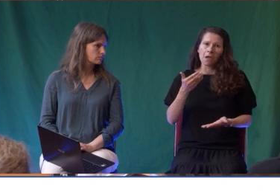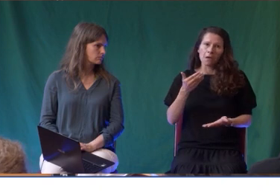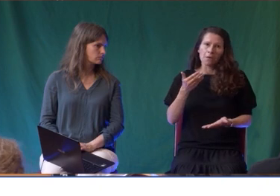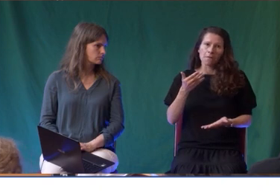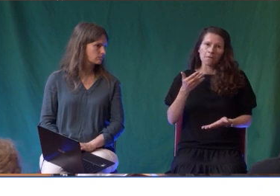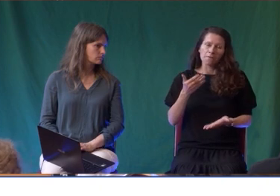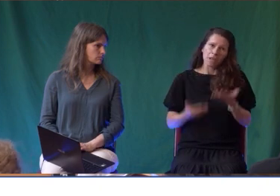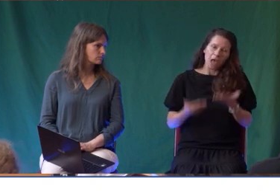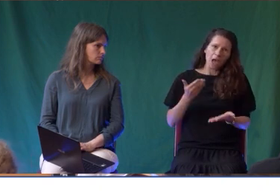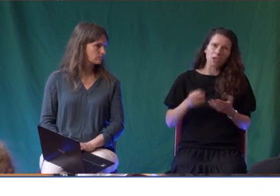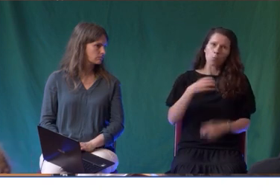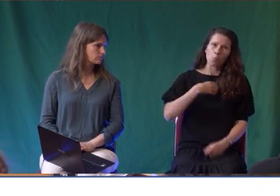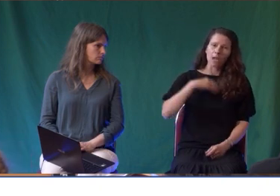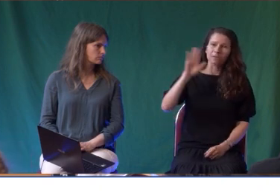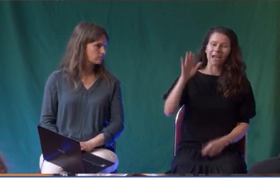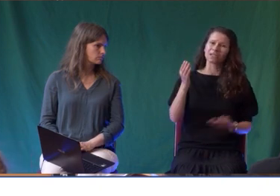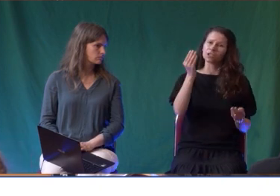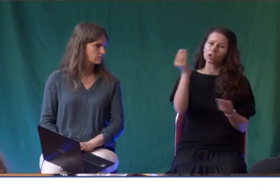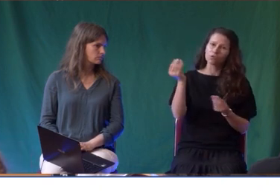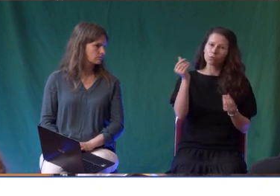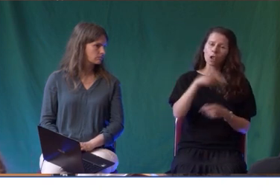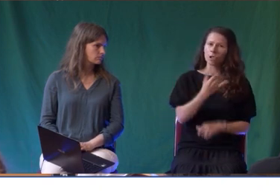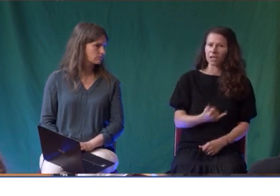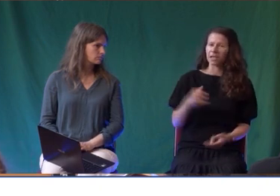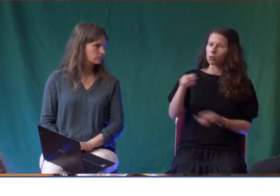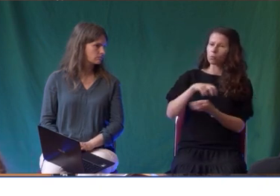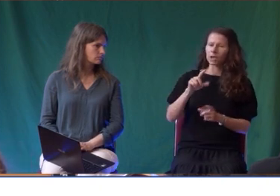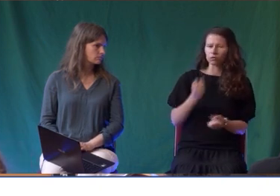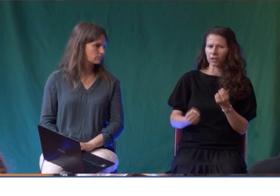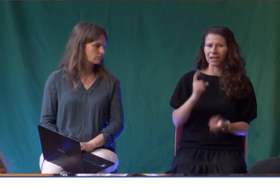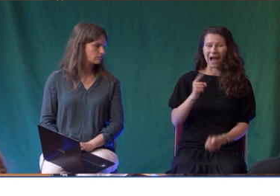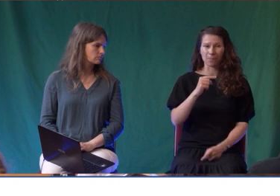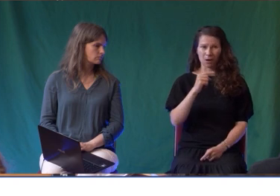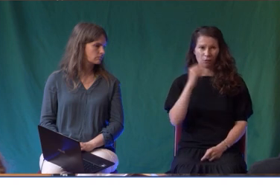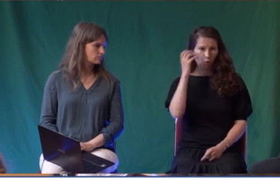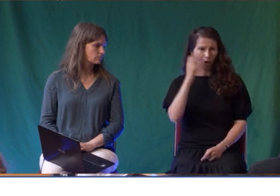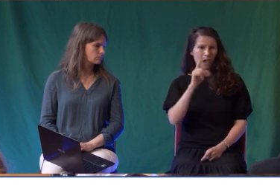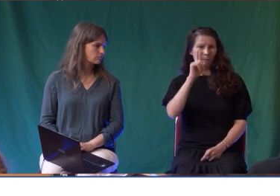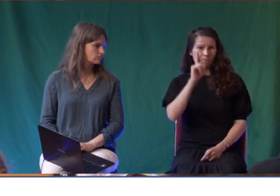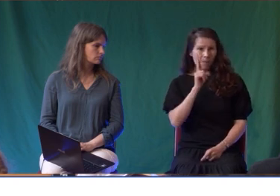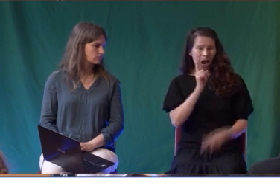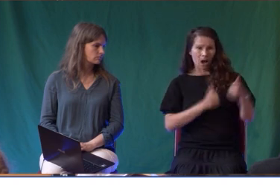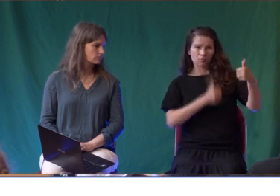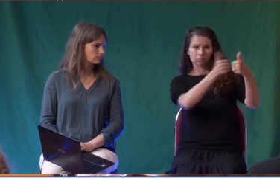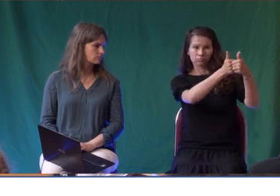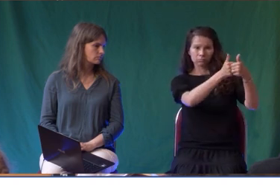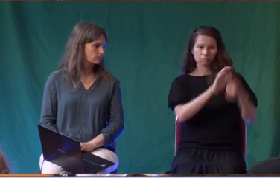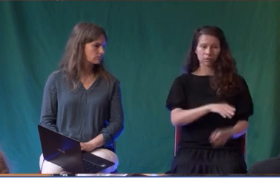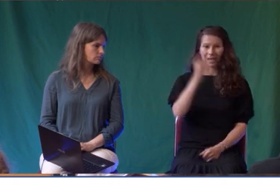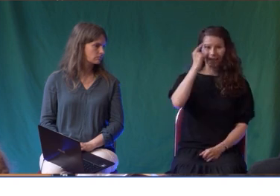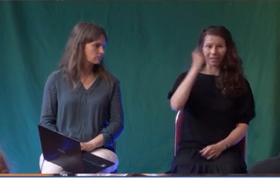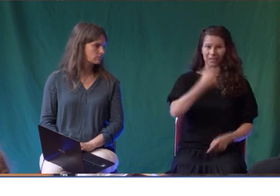gut mit seinen Gefühlen umgehen aber bei der Mutter kann es seinen Geist nicht gut entwickeln